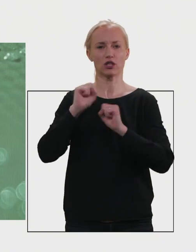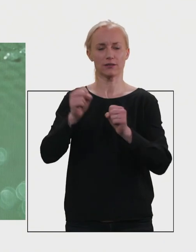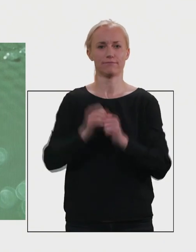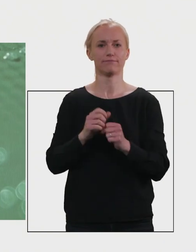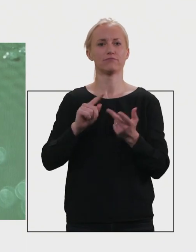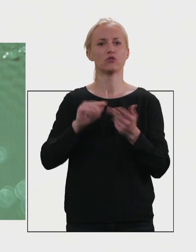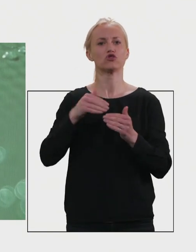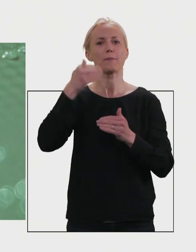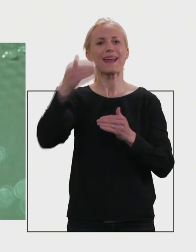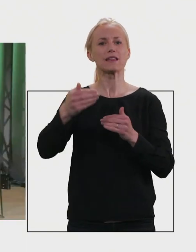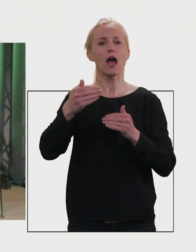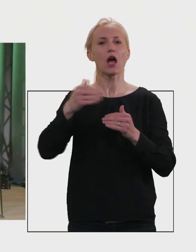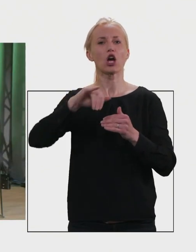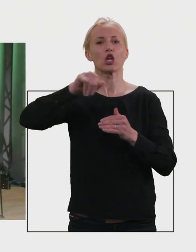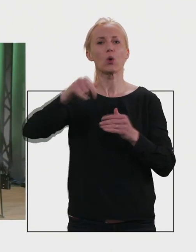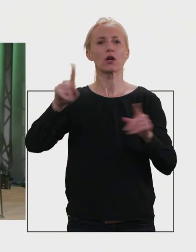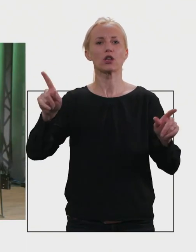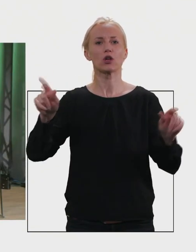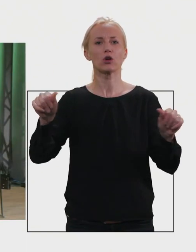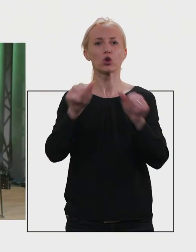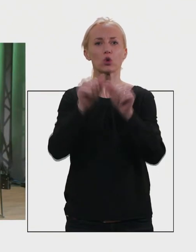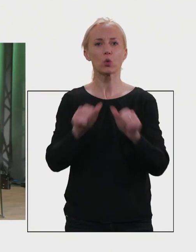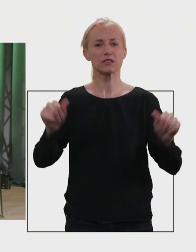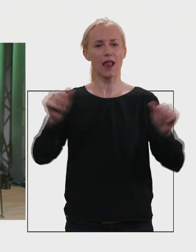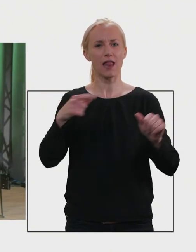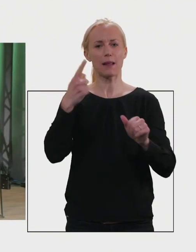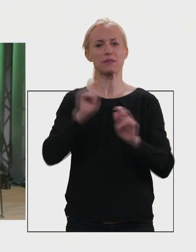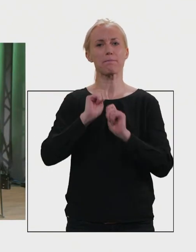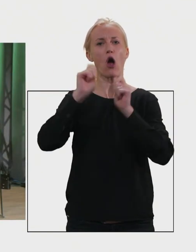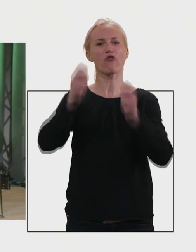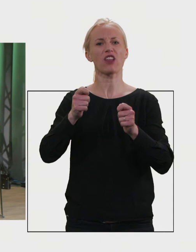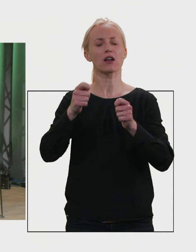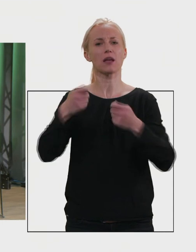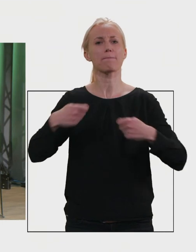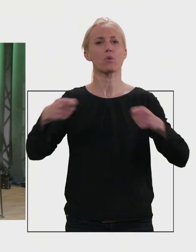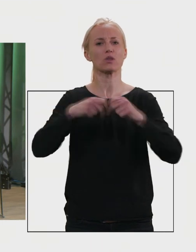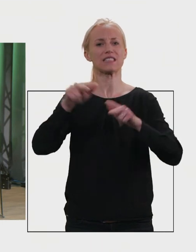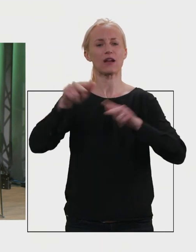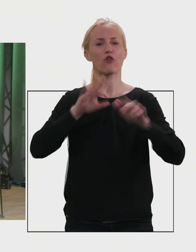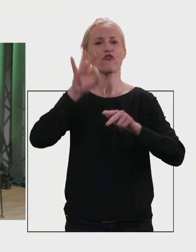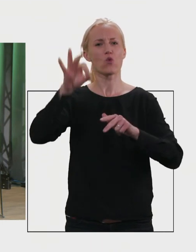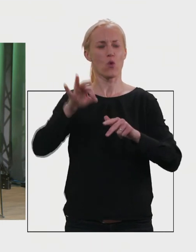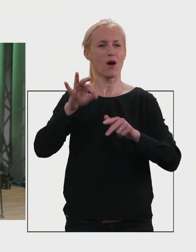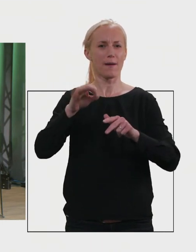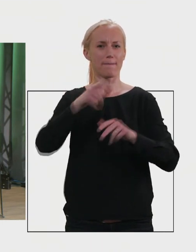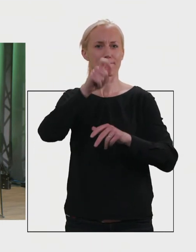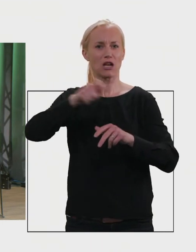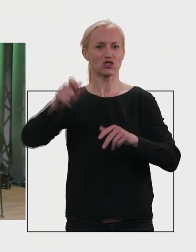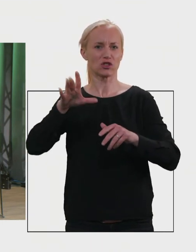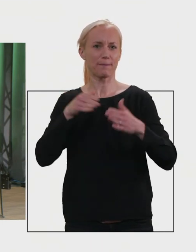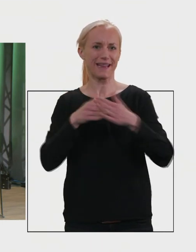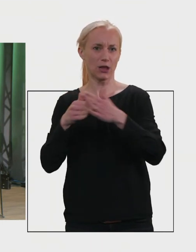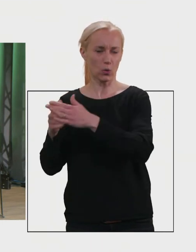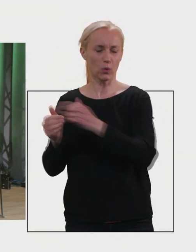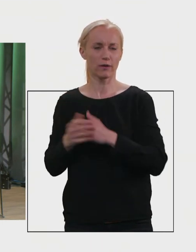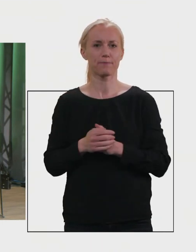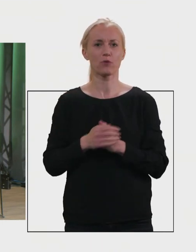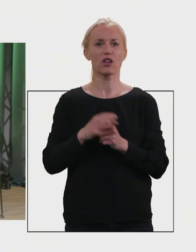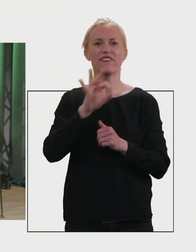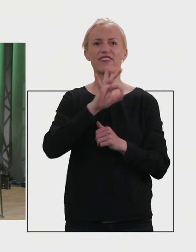später noch Jürgen Dusel, er ist Beauftragter der Bundesregierung für die Belange von Menschen mit Behinderung. Und dann haben wir noch